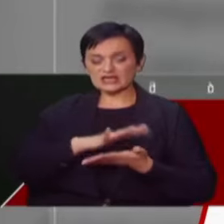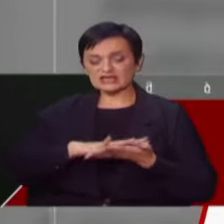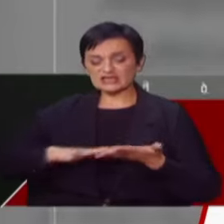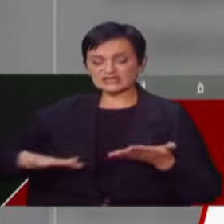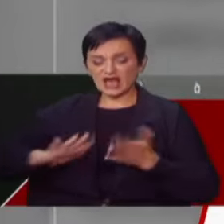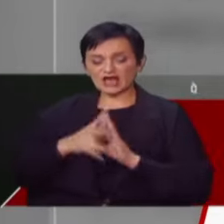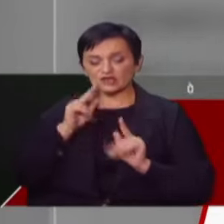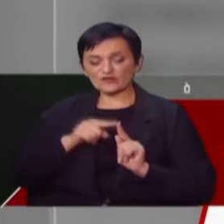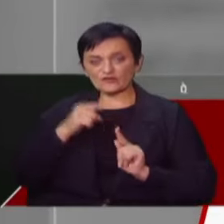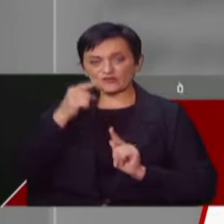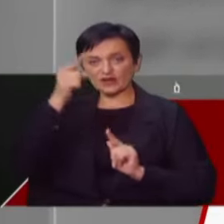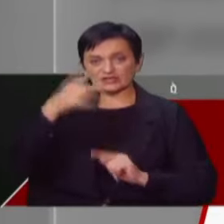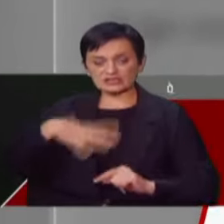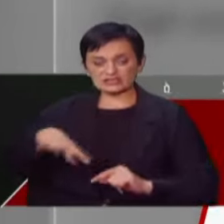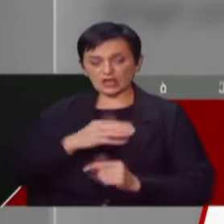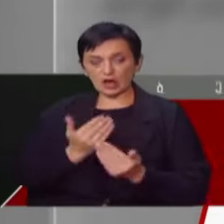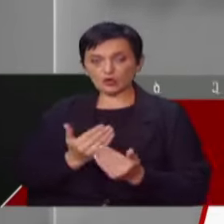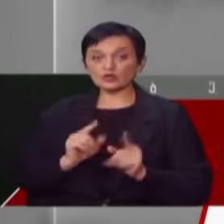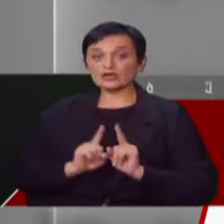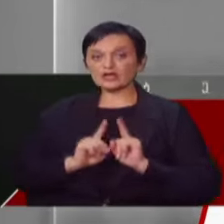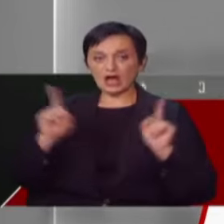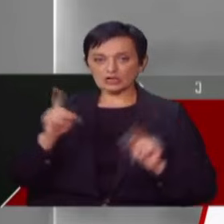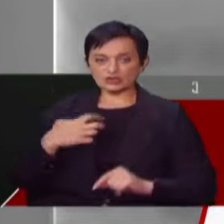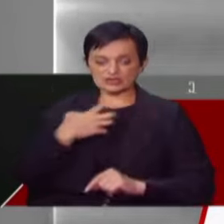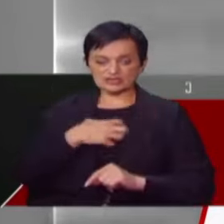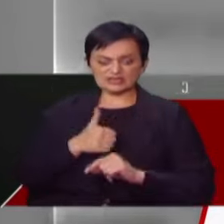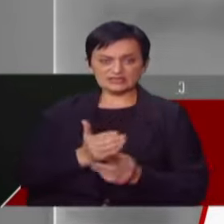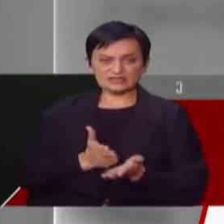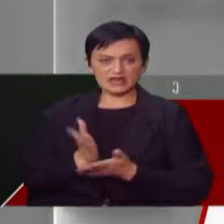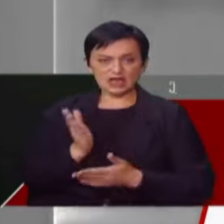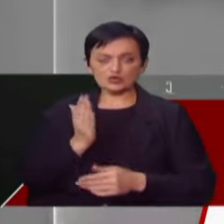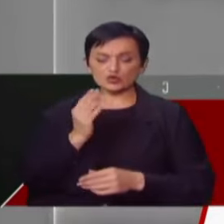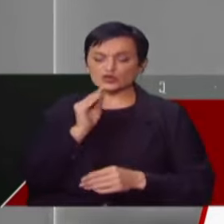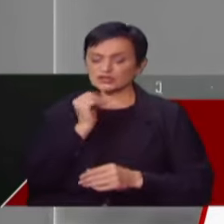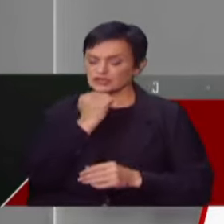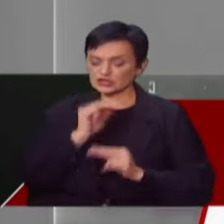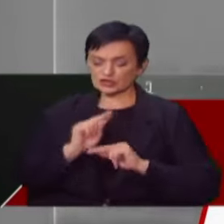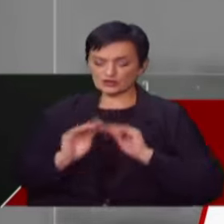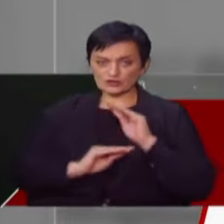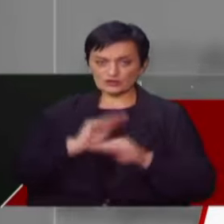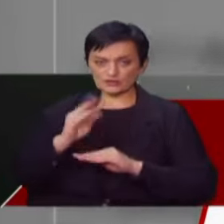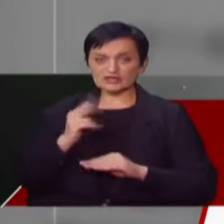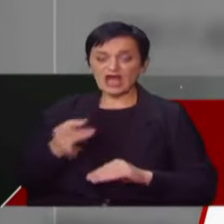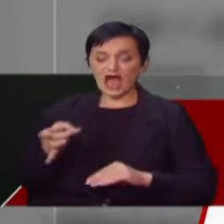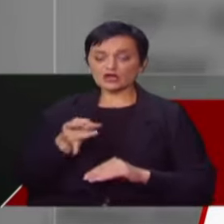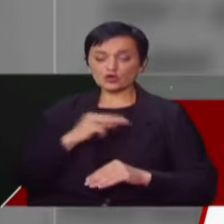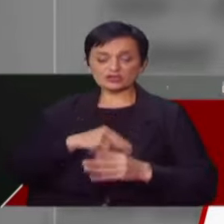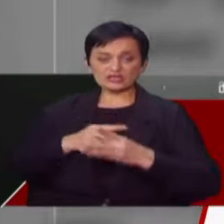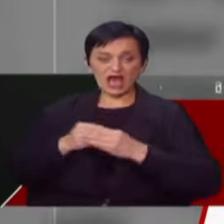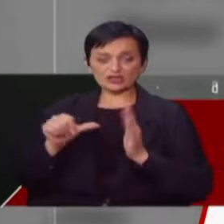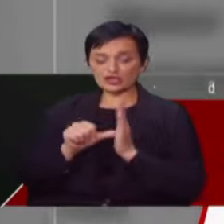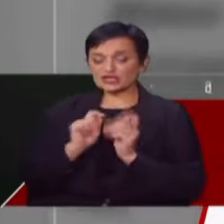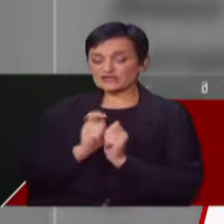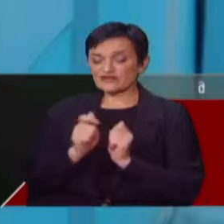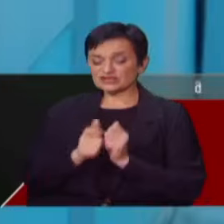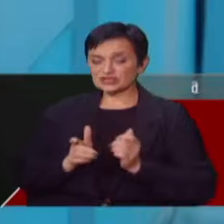გრძელვადიანი ზრდის წყარო საქართველოსთვის, განსაკუთრებით სტრატეგიულ ინფრასტრუქტურასა და რეგიონულ თანამშრომლობაში ინვესტიციების